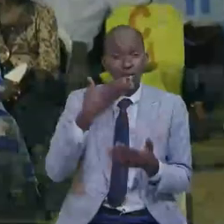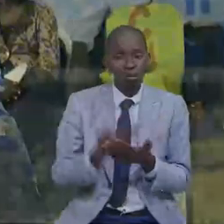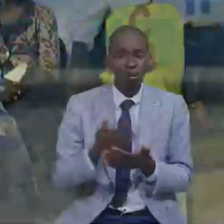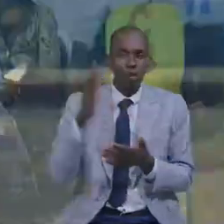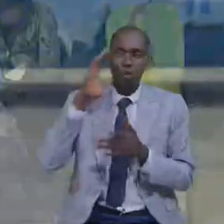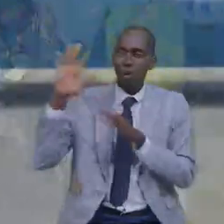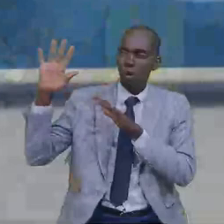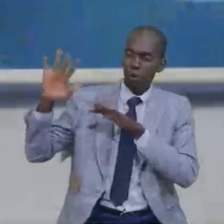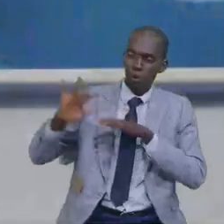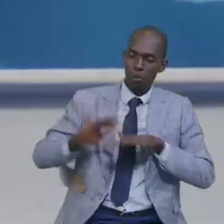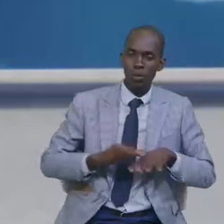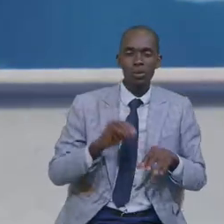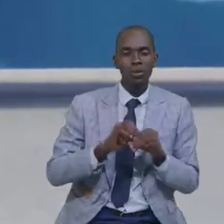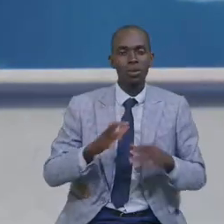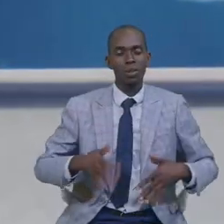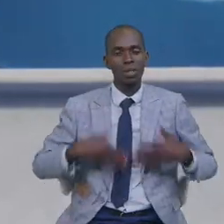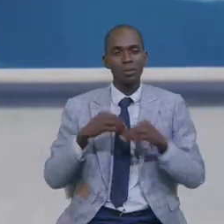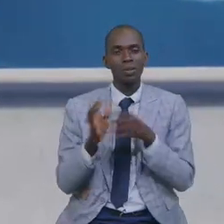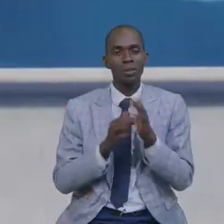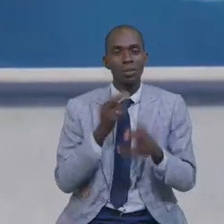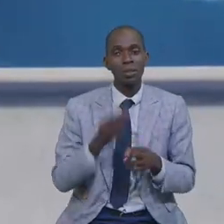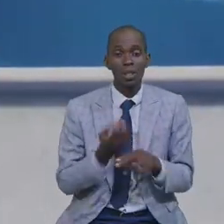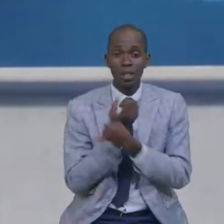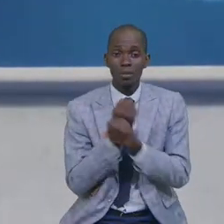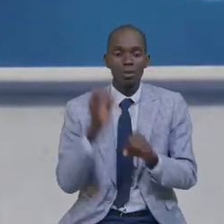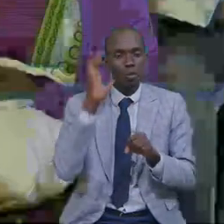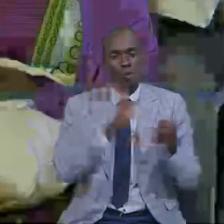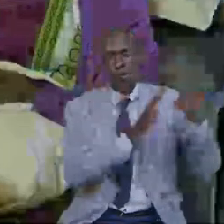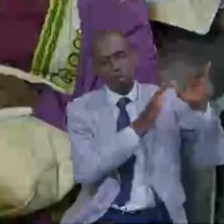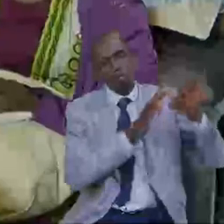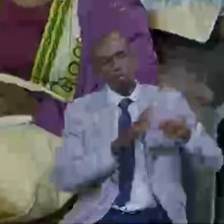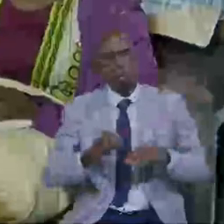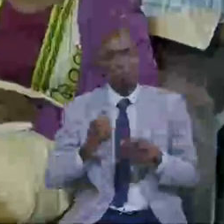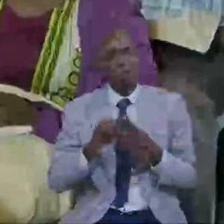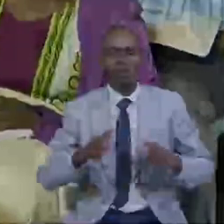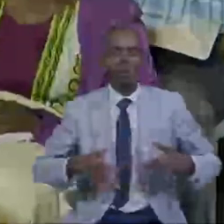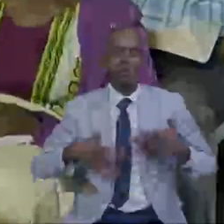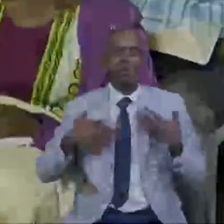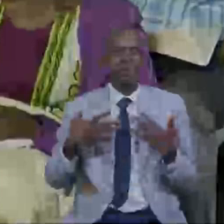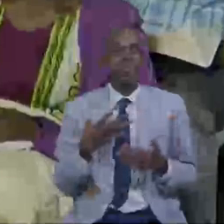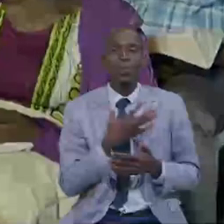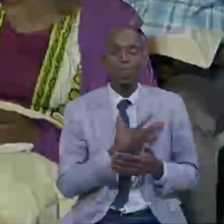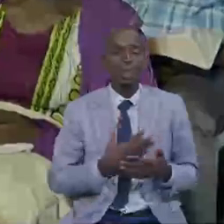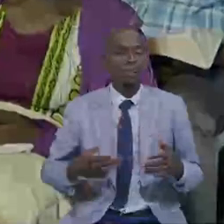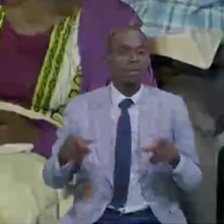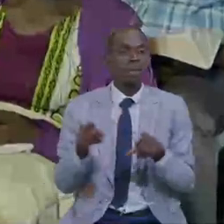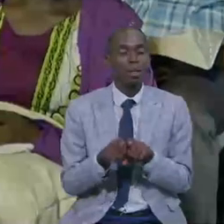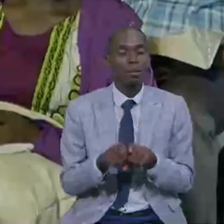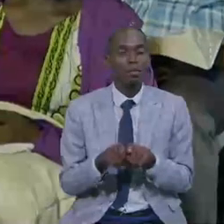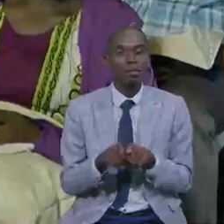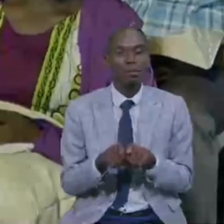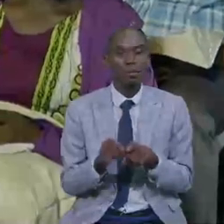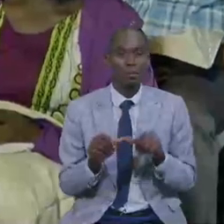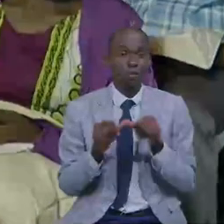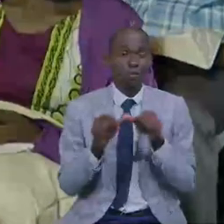et le bonheur va couler dans ta vie le salut viendra dans ta vie et comme